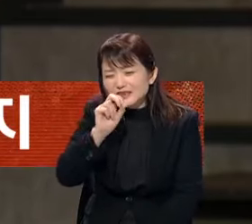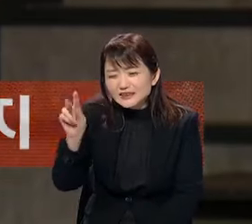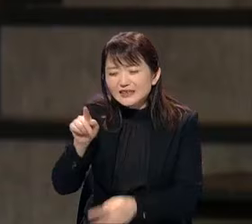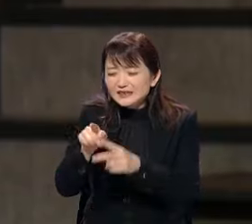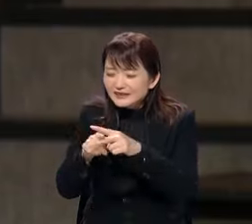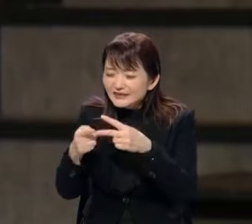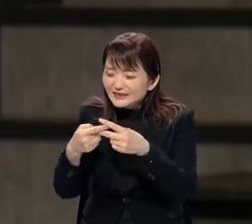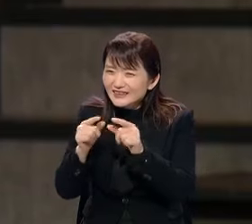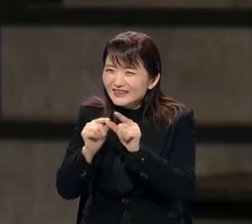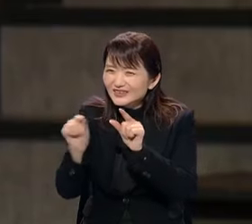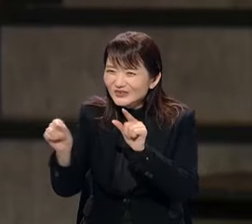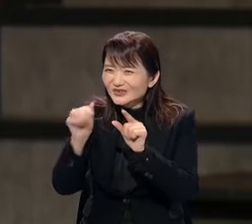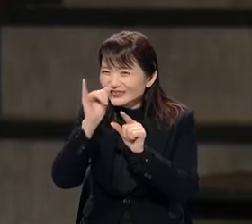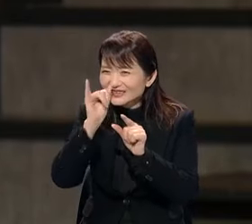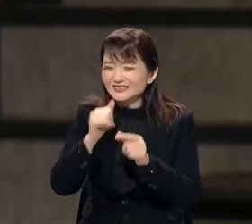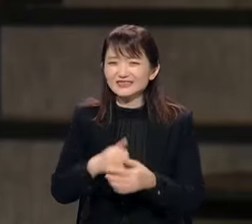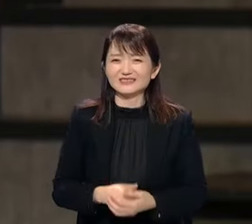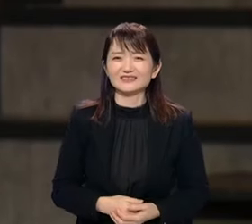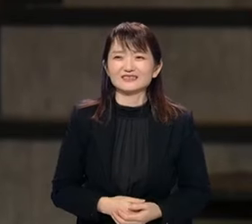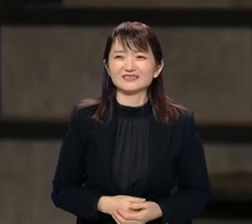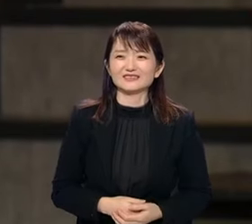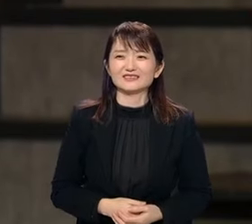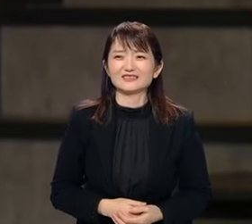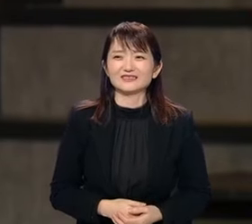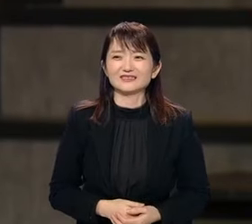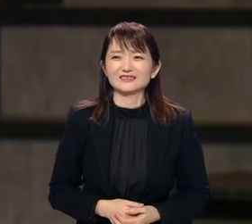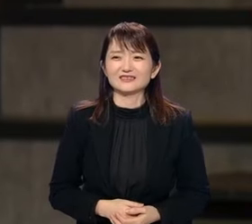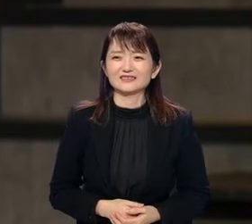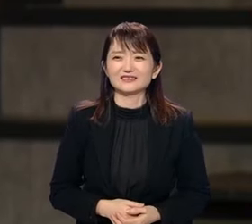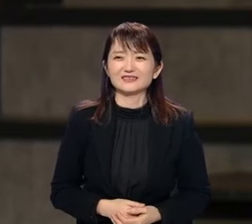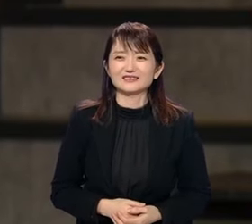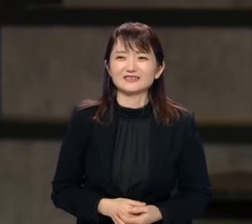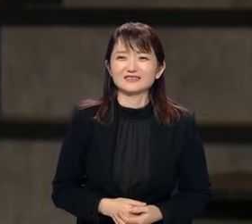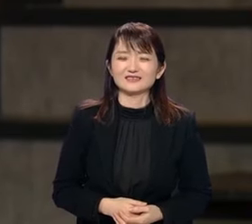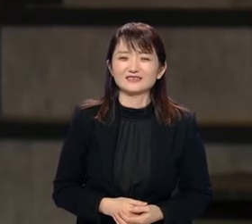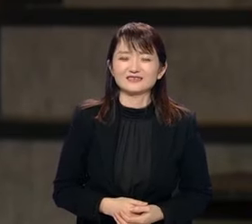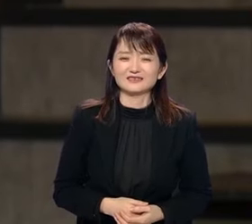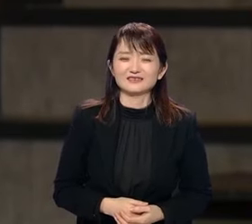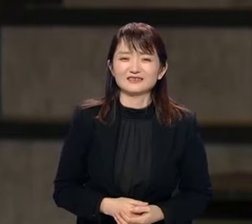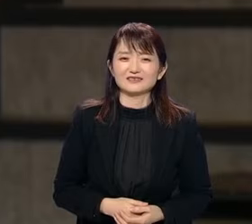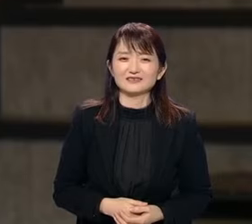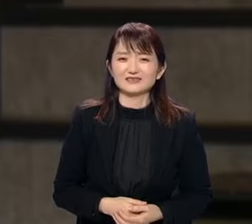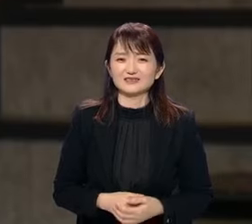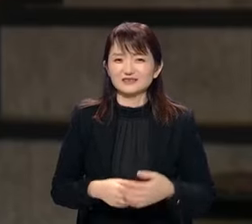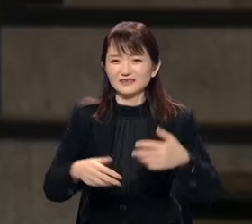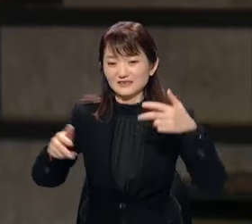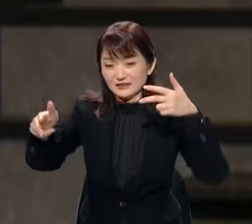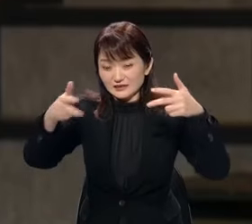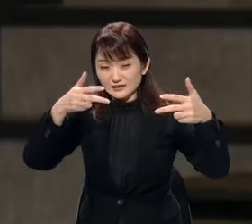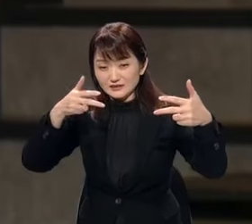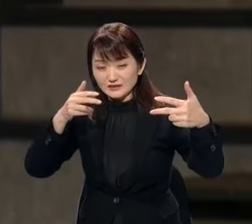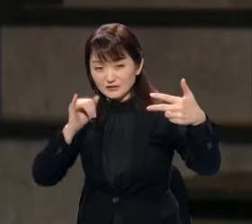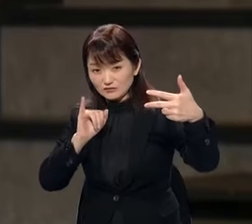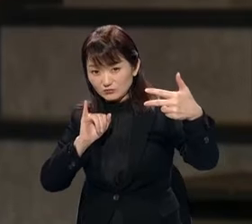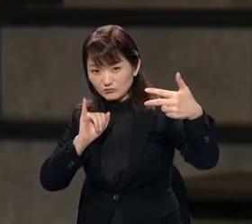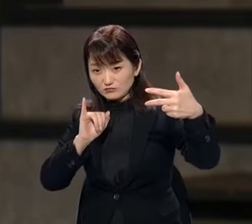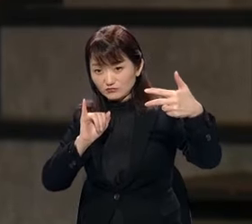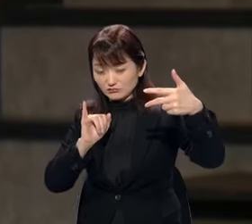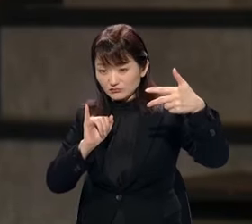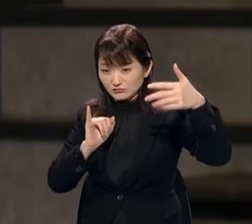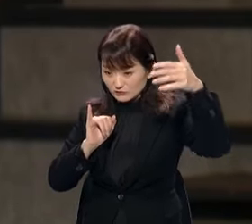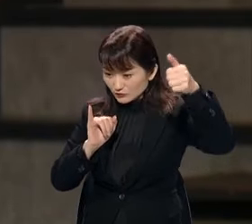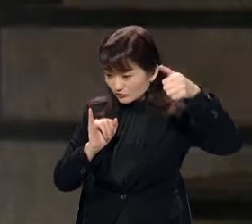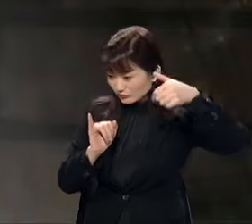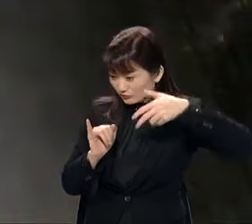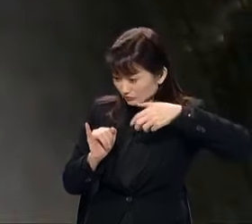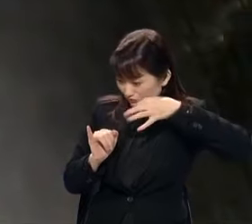이해하는데, 네, 땀나네요. 아닌데. 아니, 지금 약간 좀 당황하셨어요. 네, CCTV가 다 있는데 주인이 다 보고 있는 걸